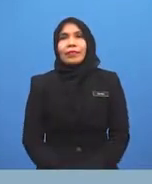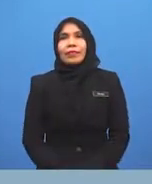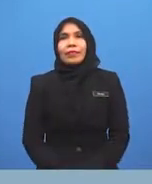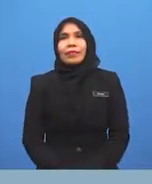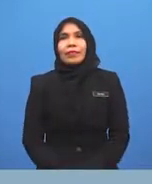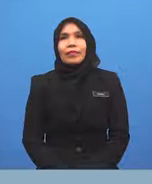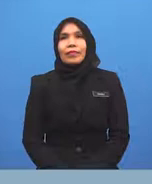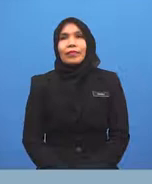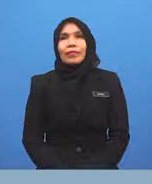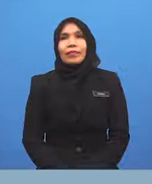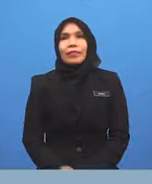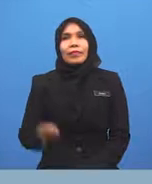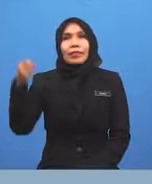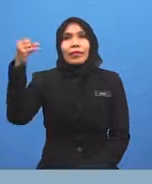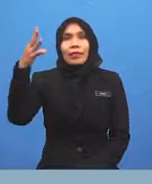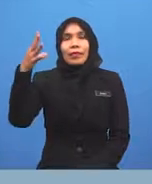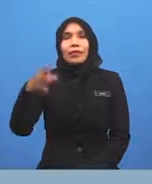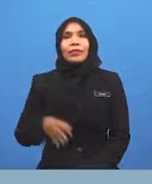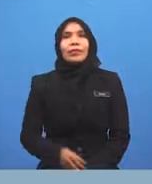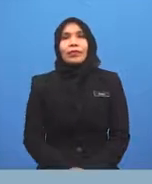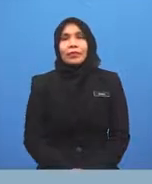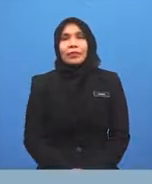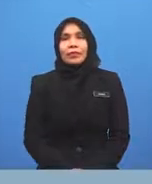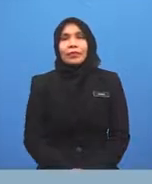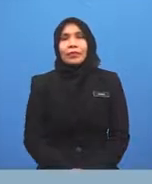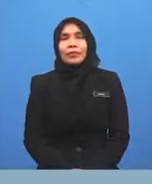Didapati lampu pada basikal itu menyala.